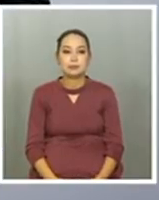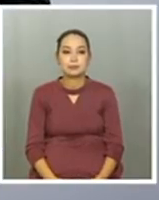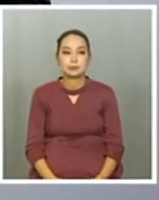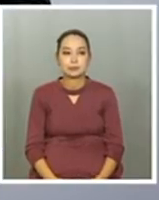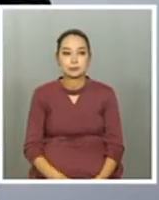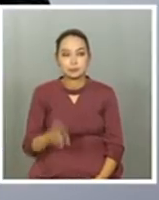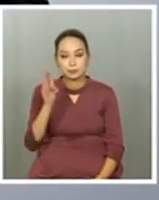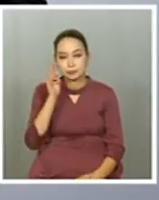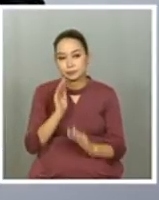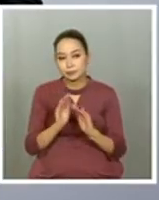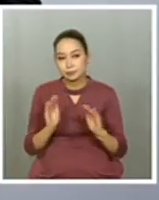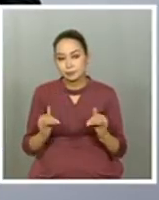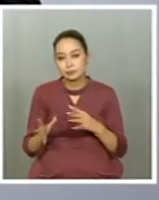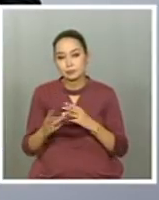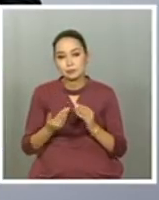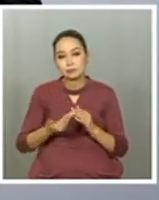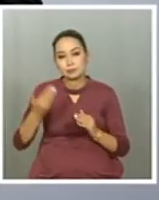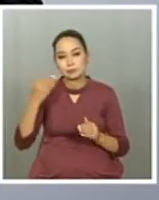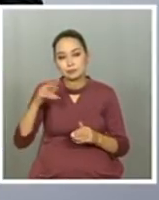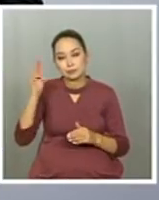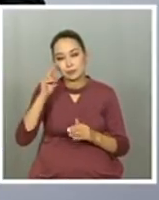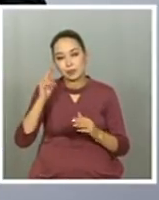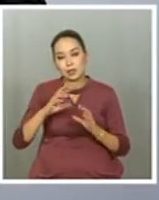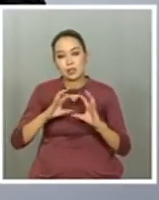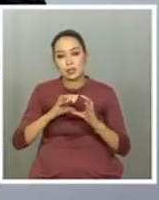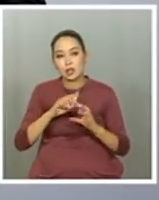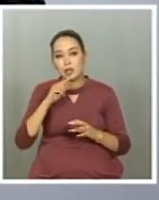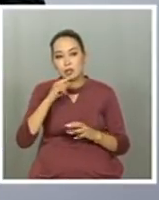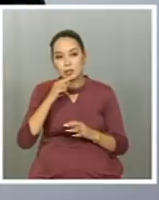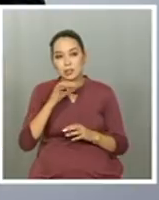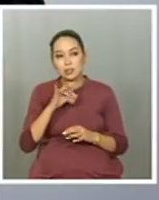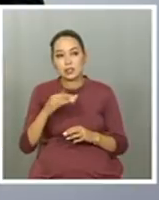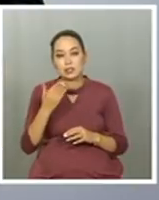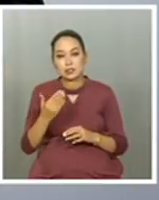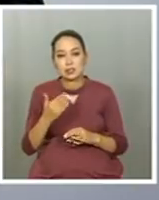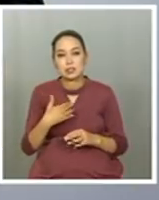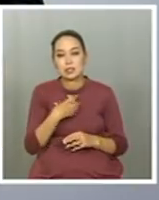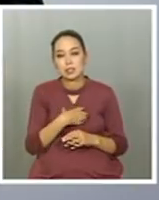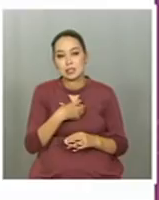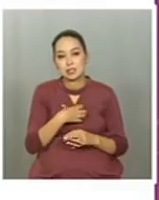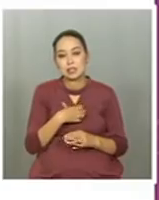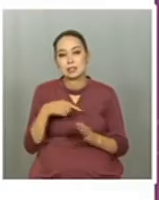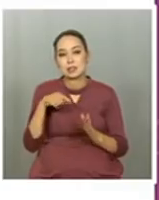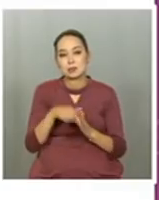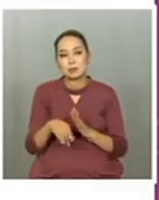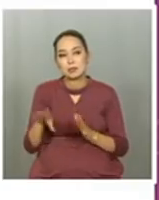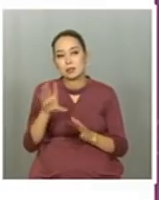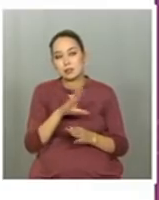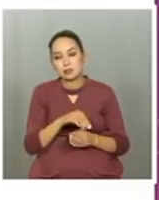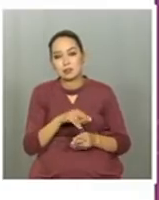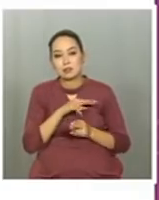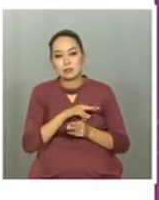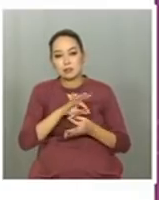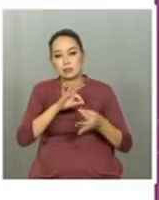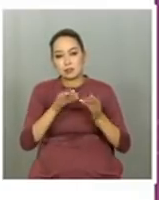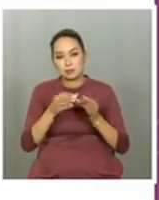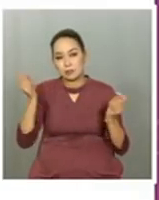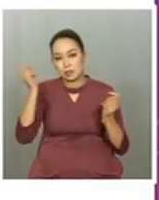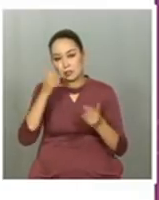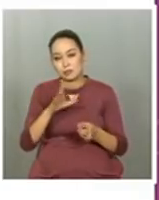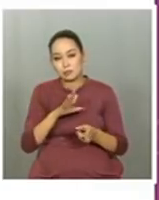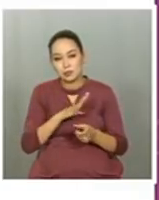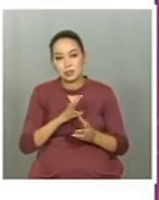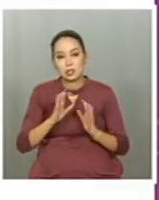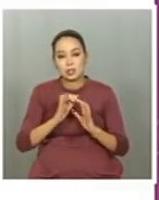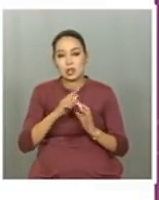Оқушылар, біз сіздермен өткен сабақта геоэкономика және оның негізгі мақсат міндеттерімен таныс болған едік. Ал енді